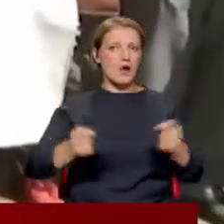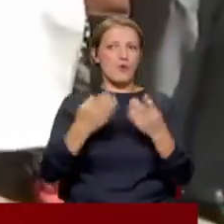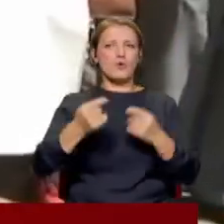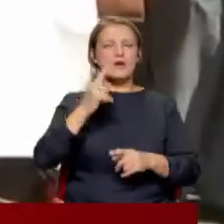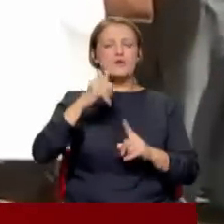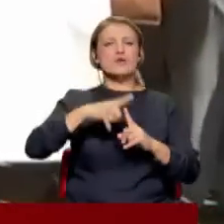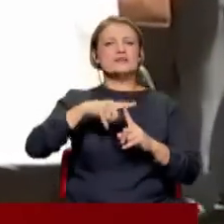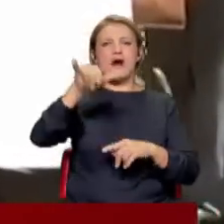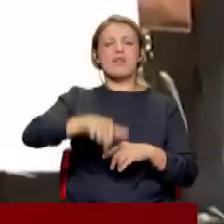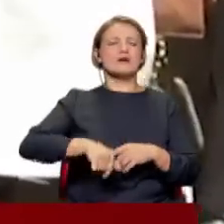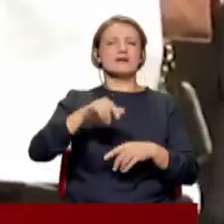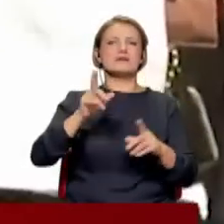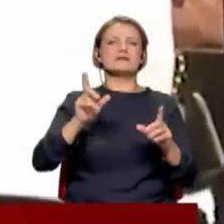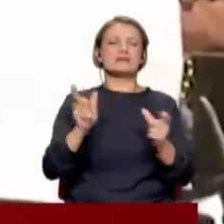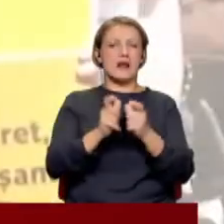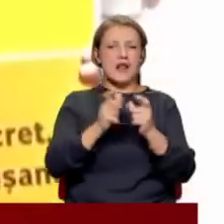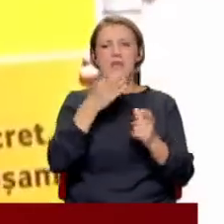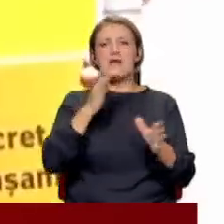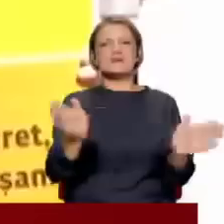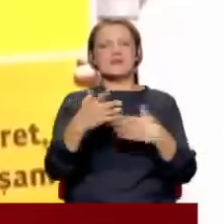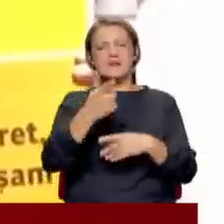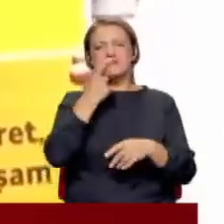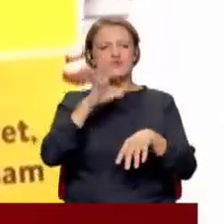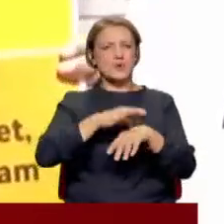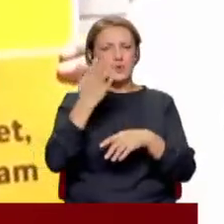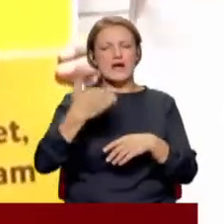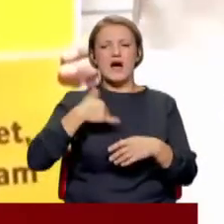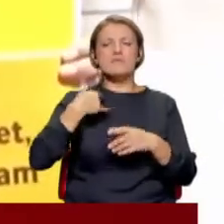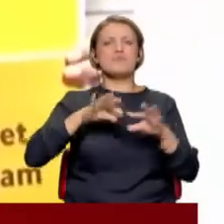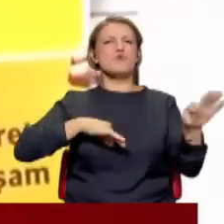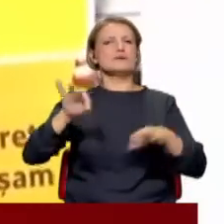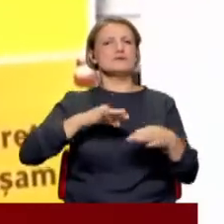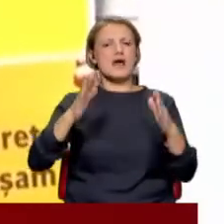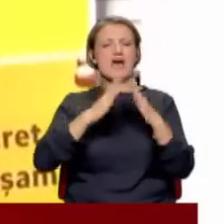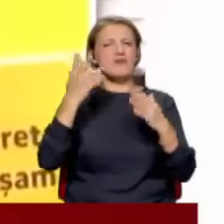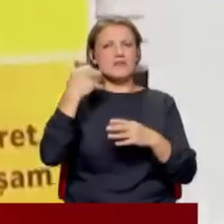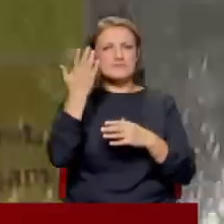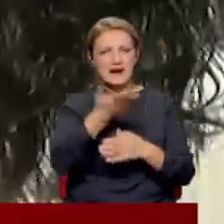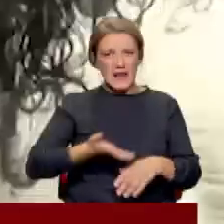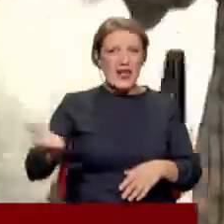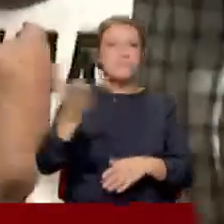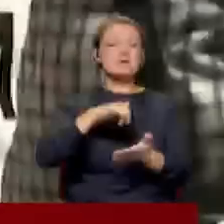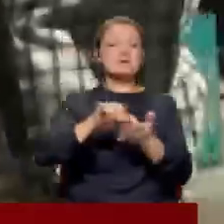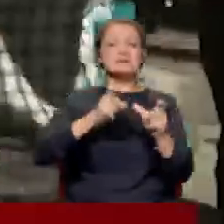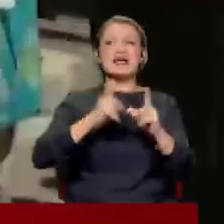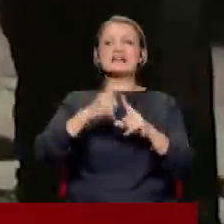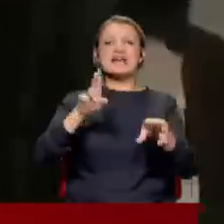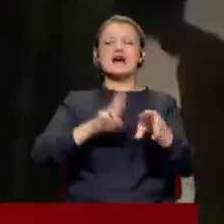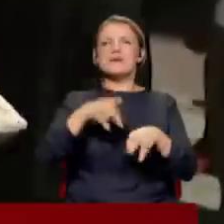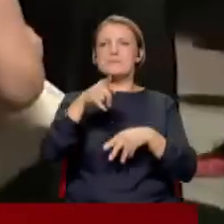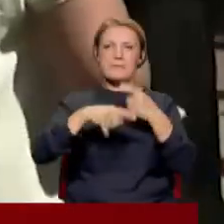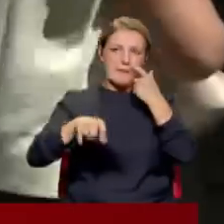Tüketici Hakları Derneklerinden emekli sendikalarına, diş hekimlerinden kamu mühendislerine, ev hanımlarına kadar sivil toplum